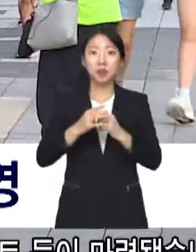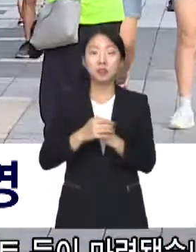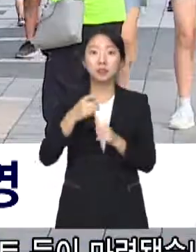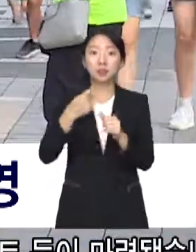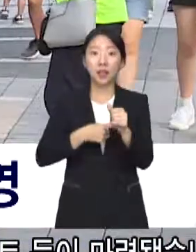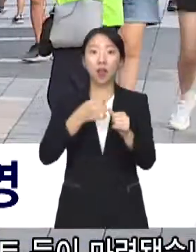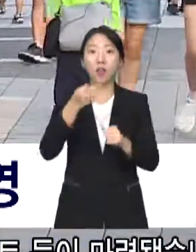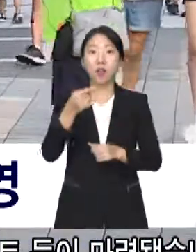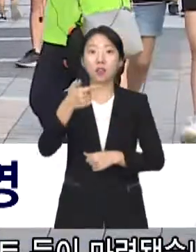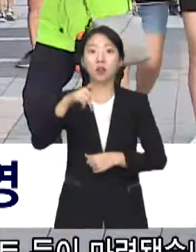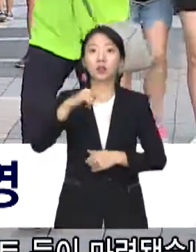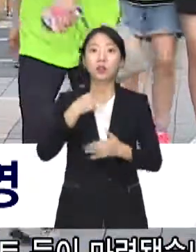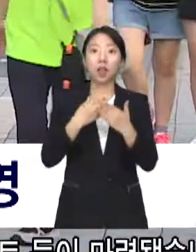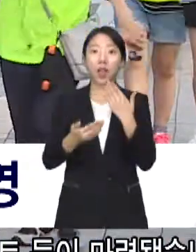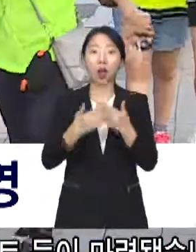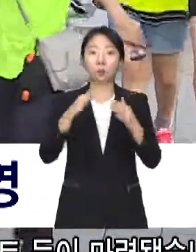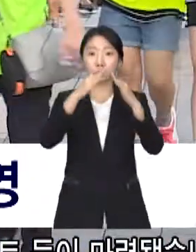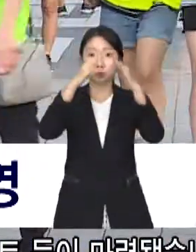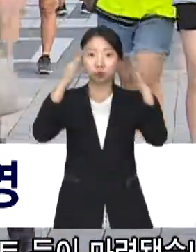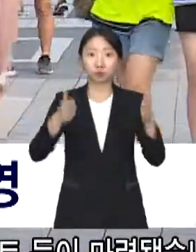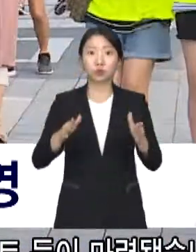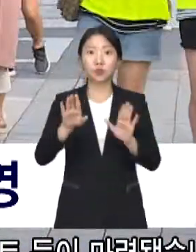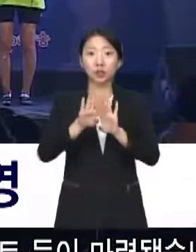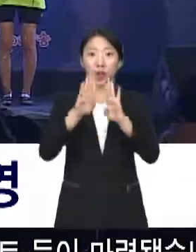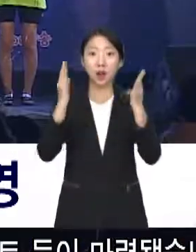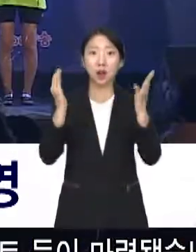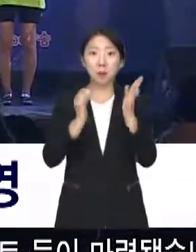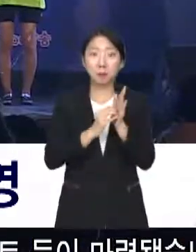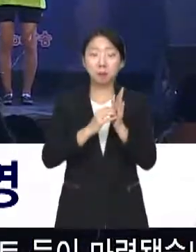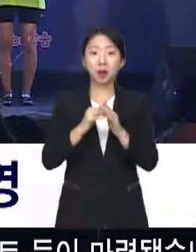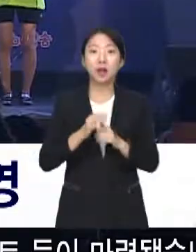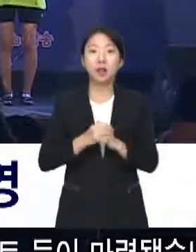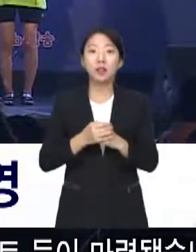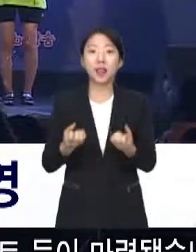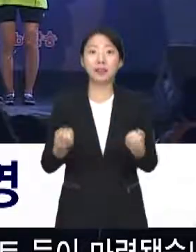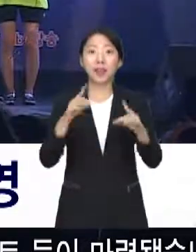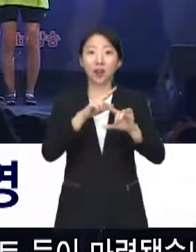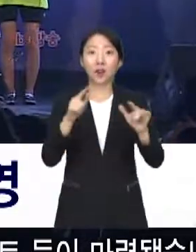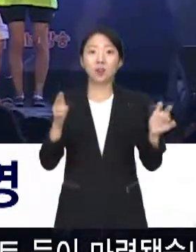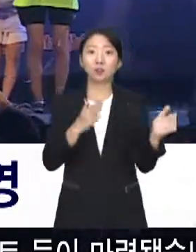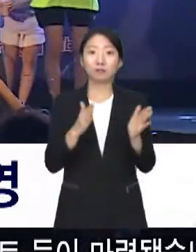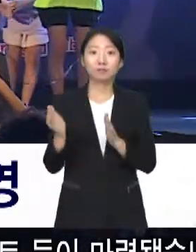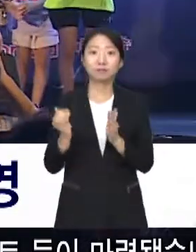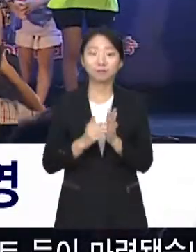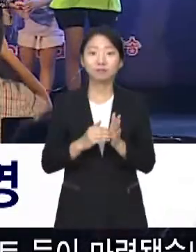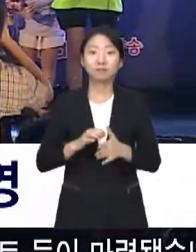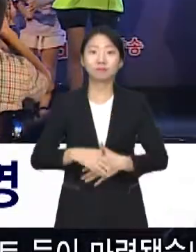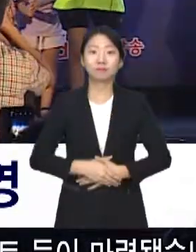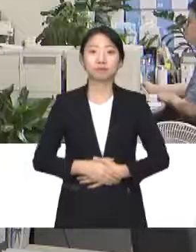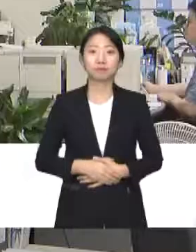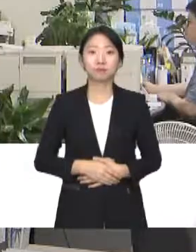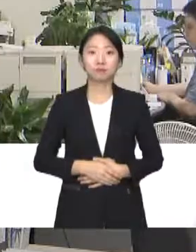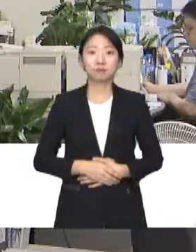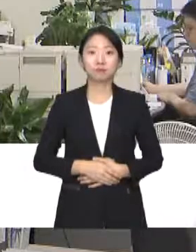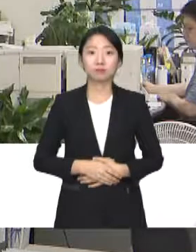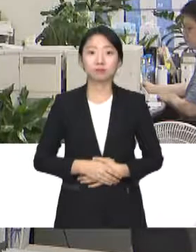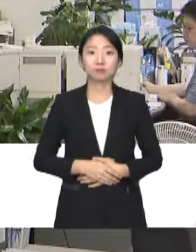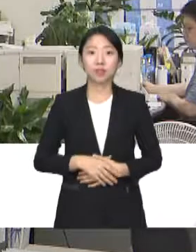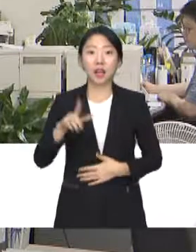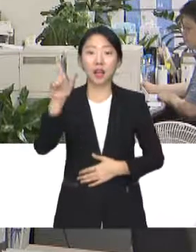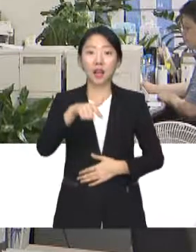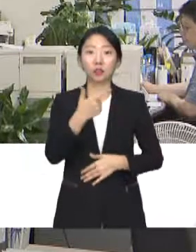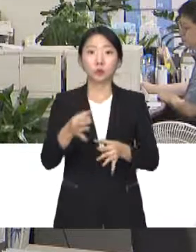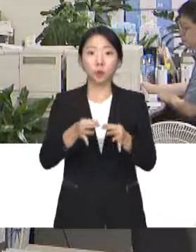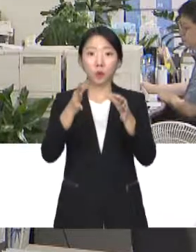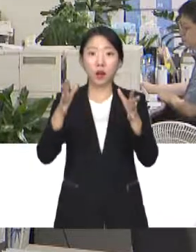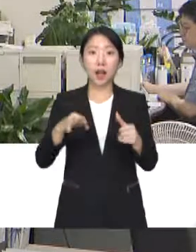참여하는 친환경 에너지 체험 부스가 운영됐으며 에너지 퍼포먼스와 별빛 콘서트 등이 마련됐습니다. 한편